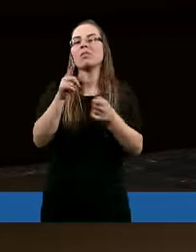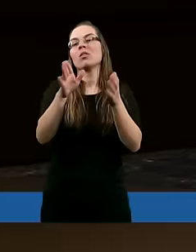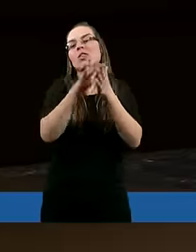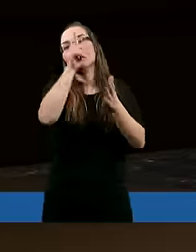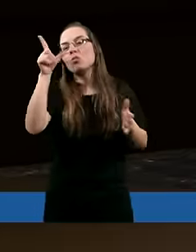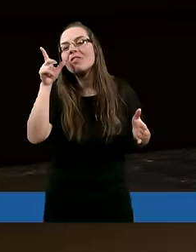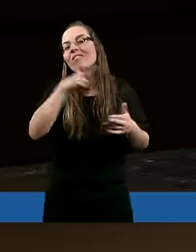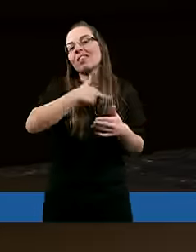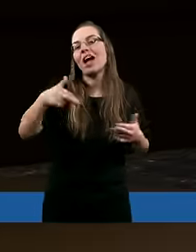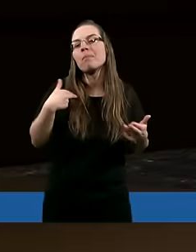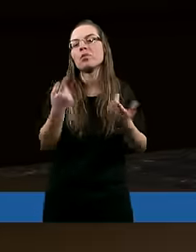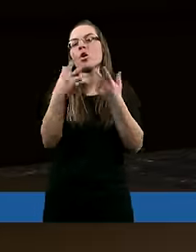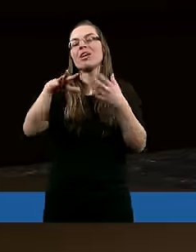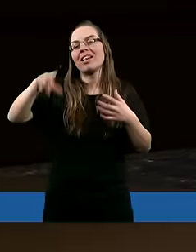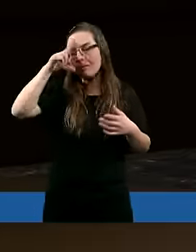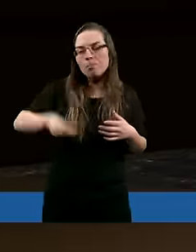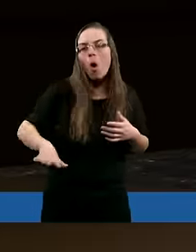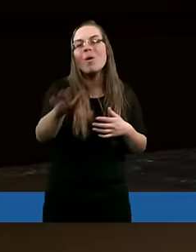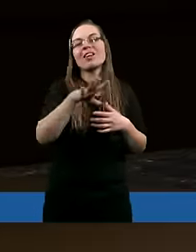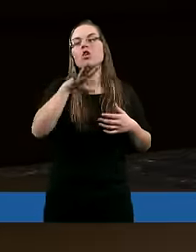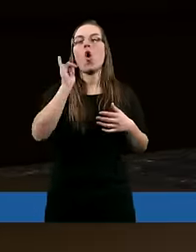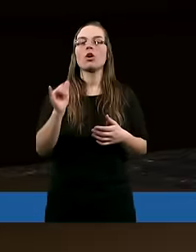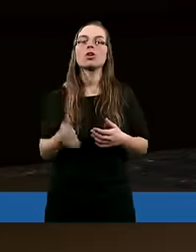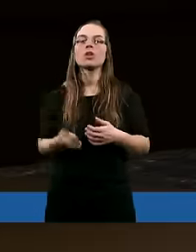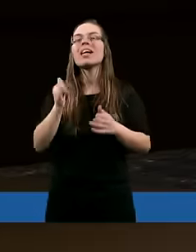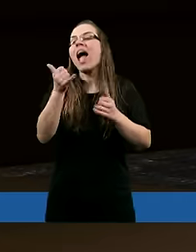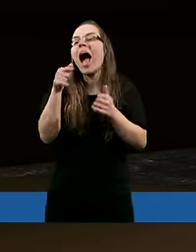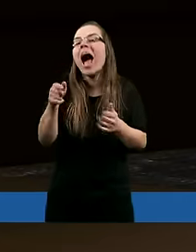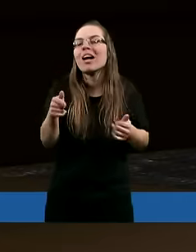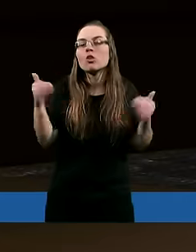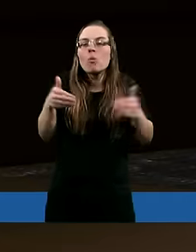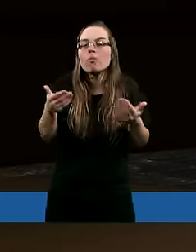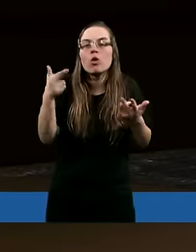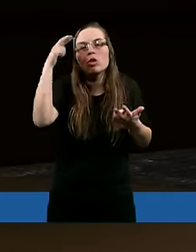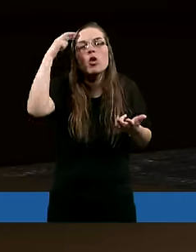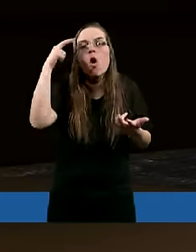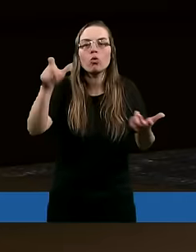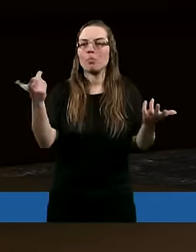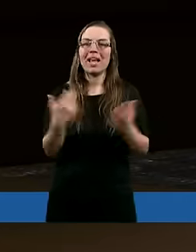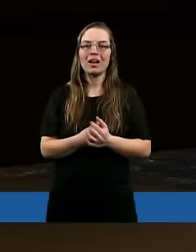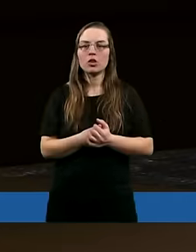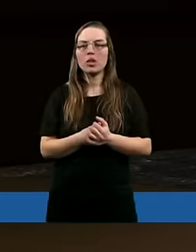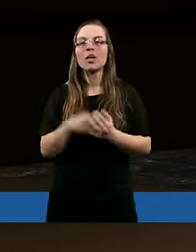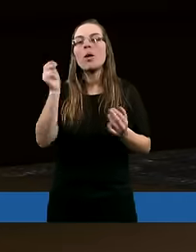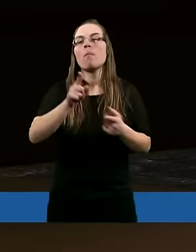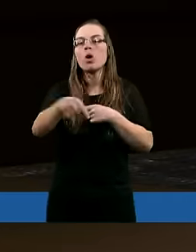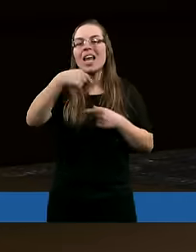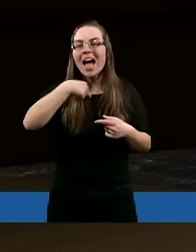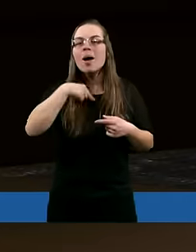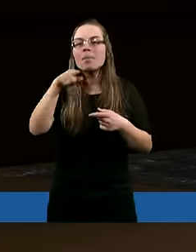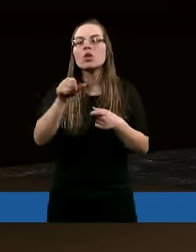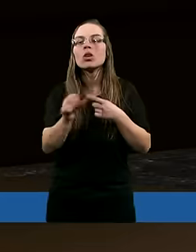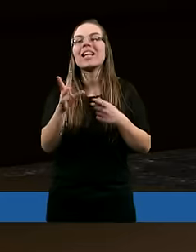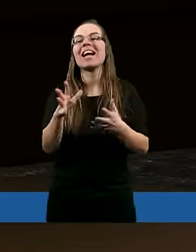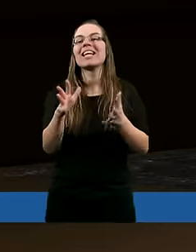ludzi w naszej społeczności. Jak to rozumiemy? Bo dla mnie to jest taki